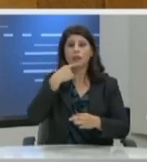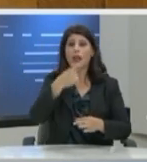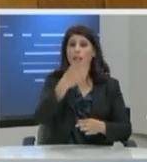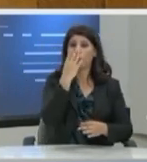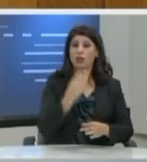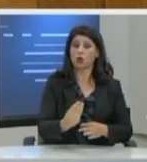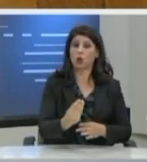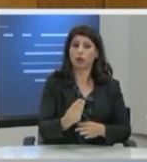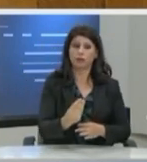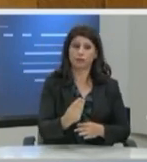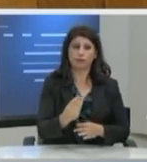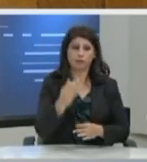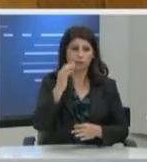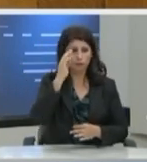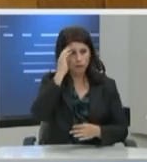Πασόκ